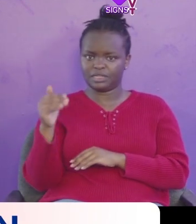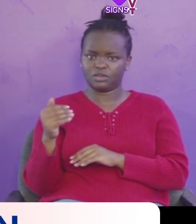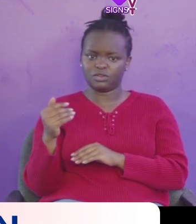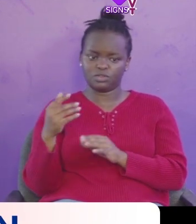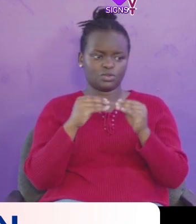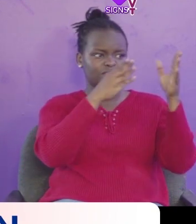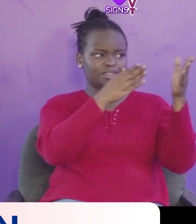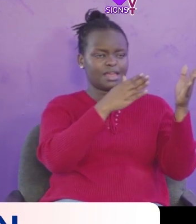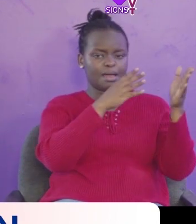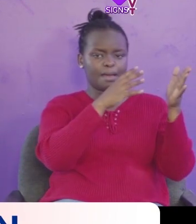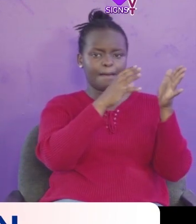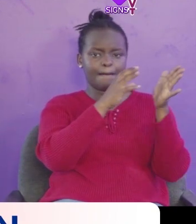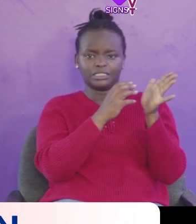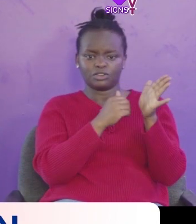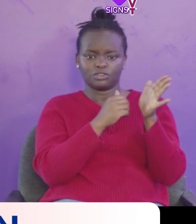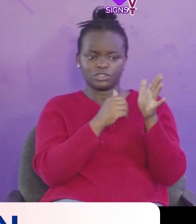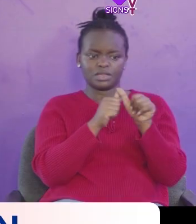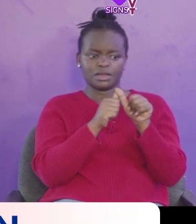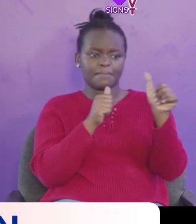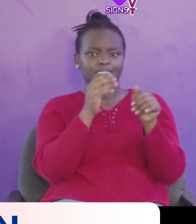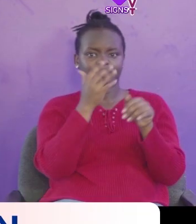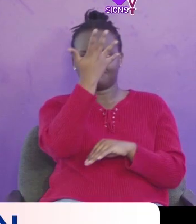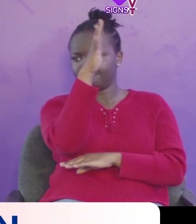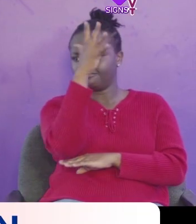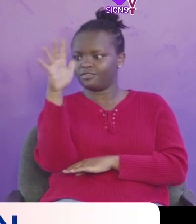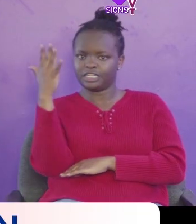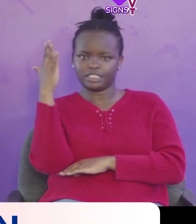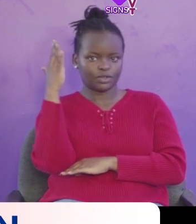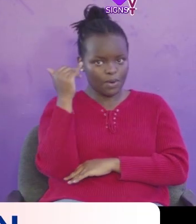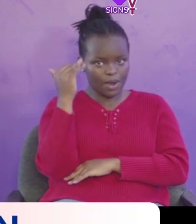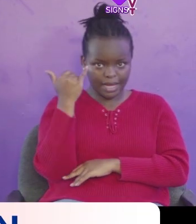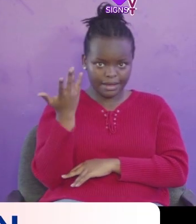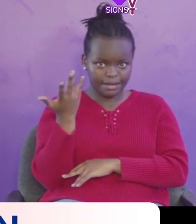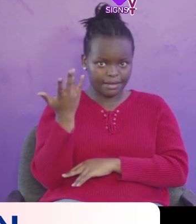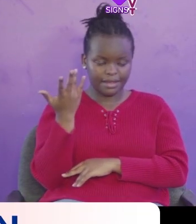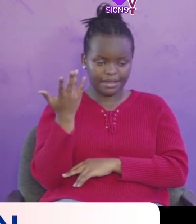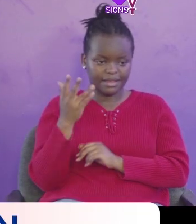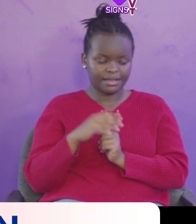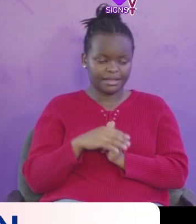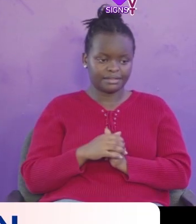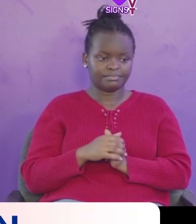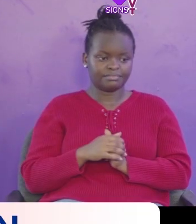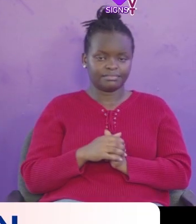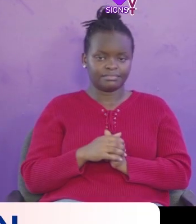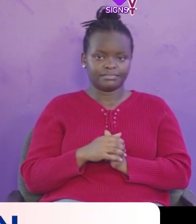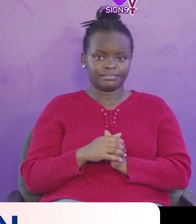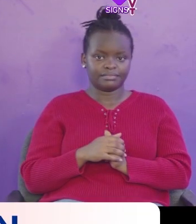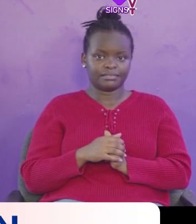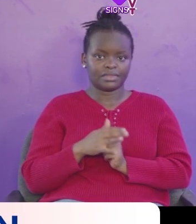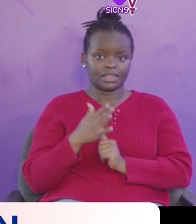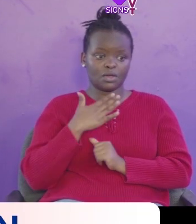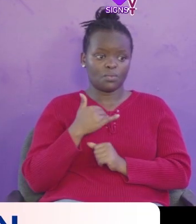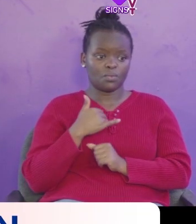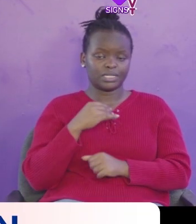unaelekea Macha, kuna mahali unapita ni msituni. Kwa nini? The country that wants to go to